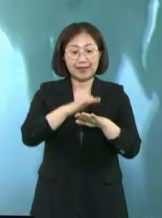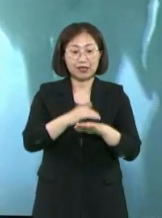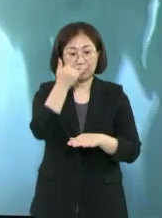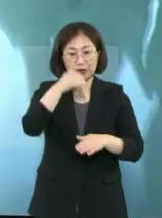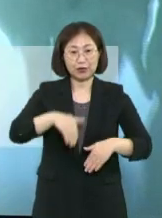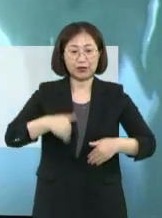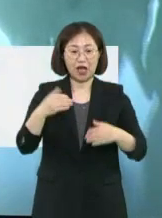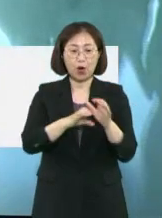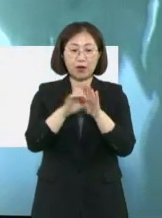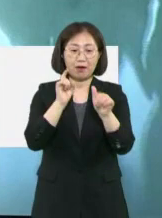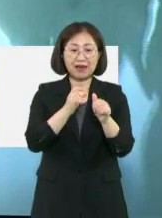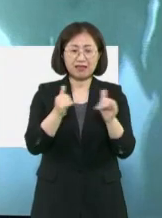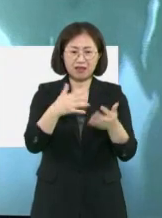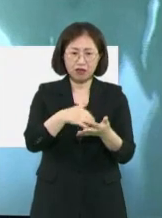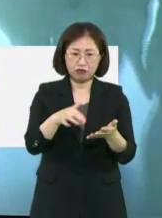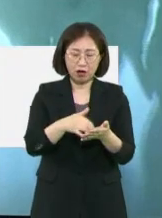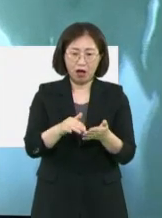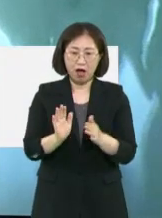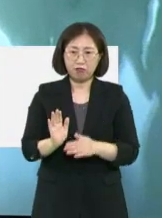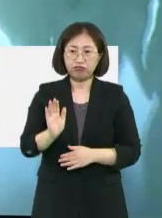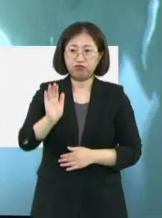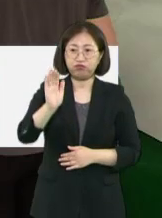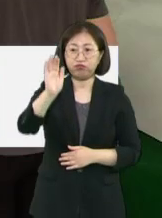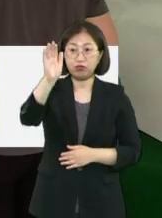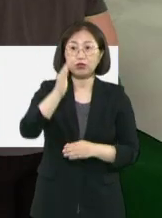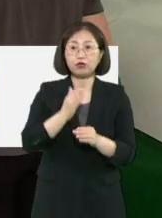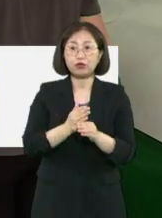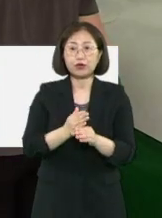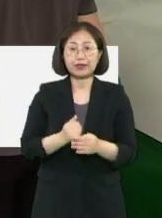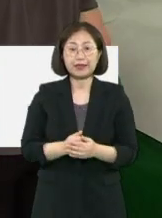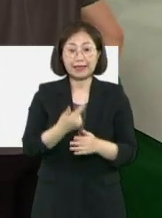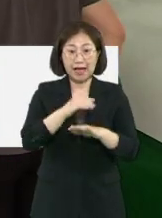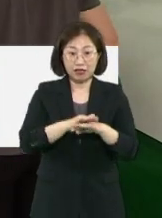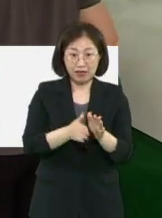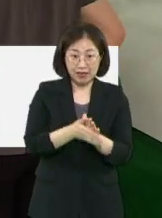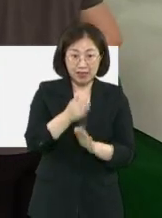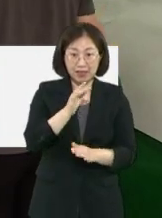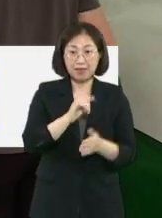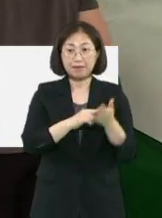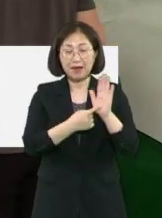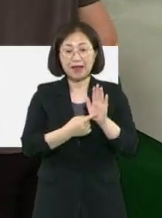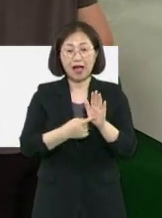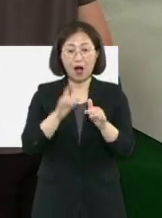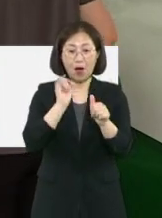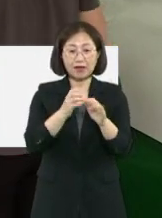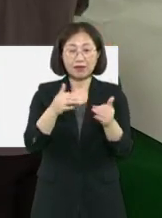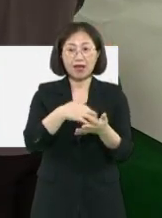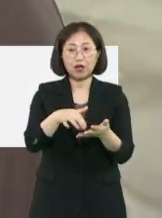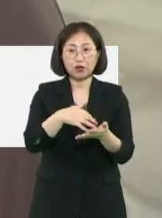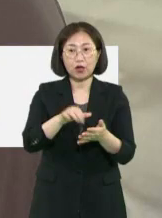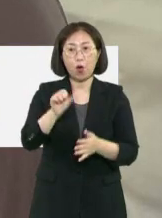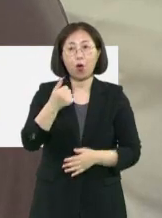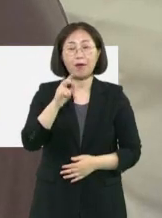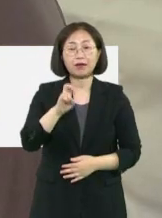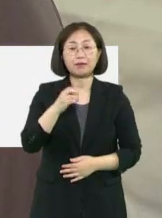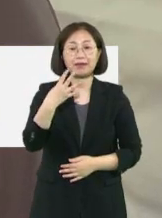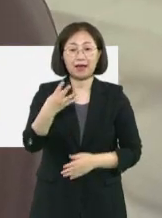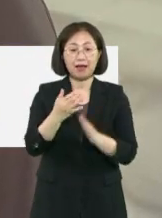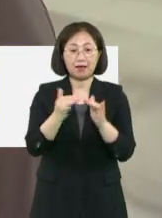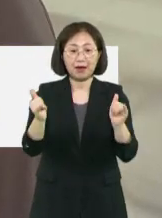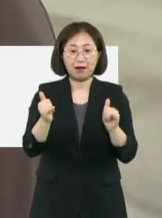대전과 충남 코로나19 확진자가 가파르게 증가하고 있습니다. 대전시에 따르면 양성 판정을 받은 사람이